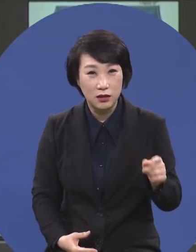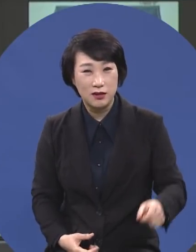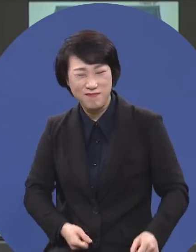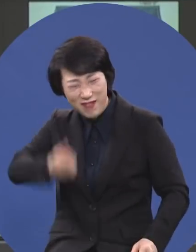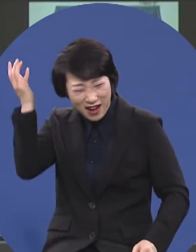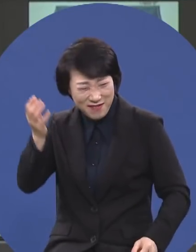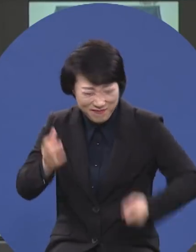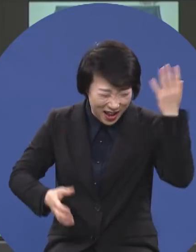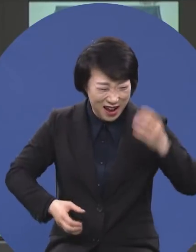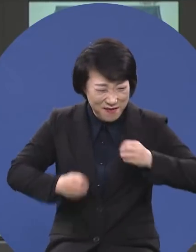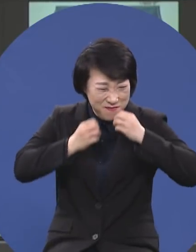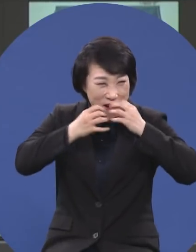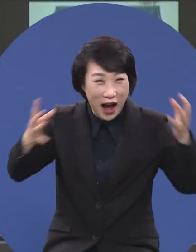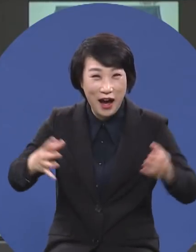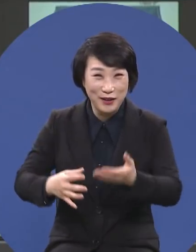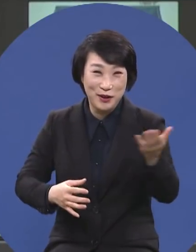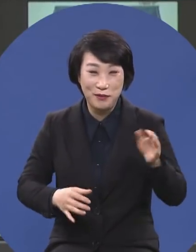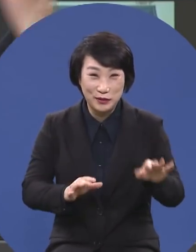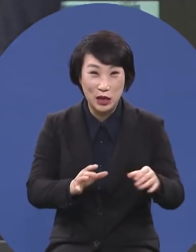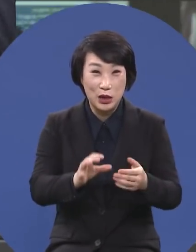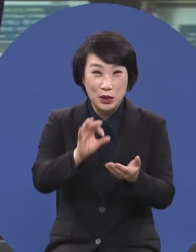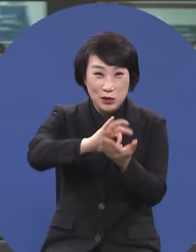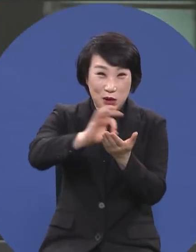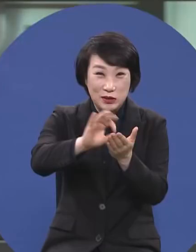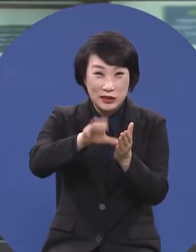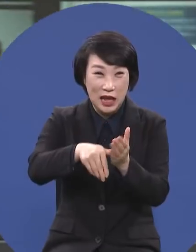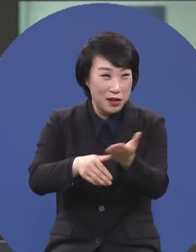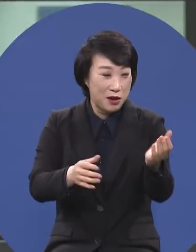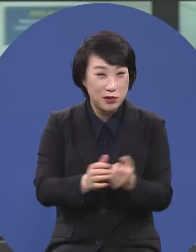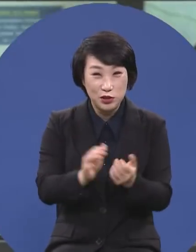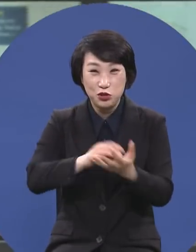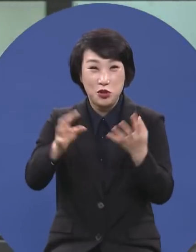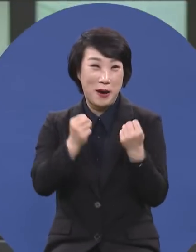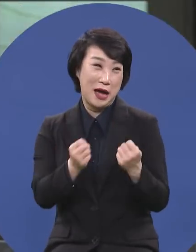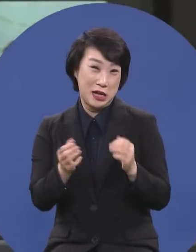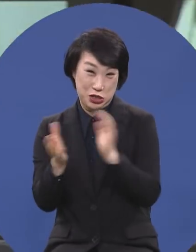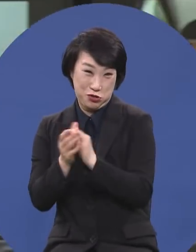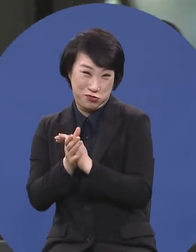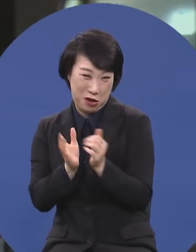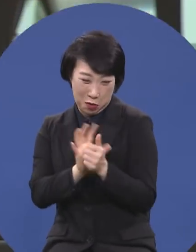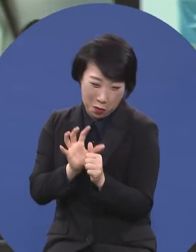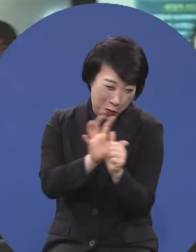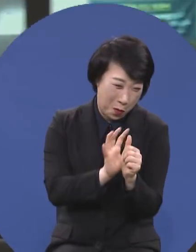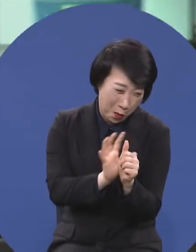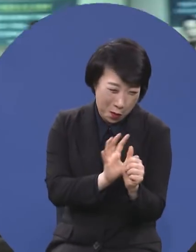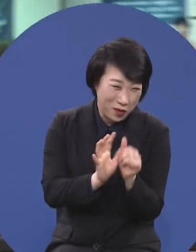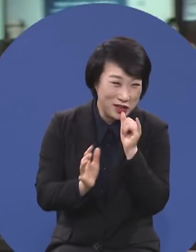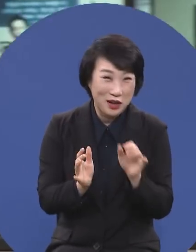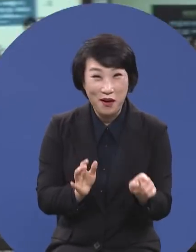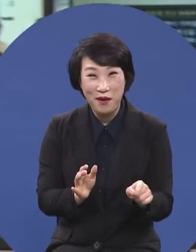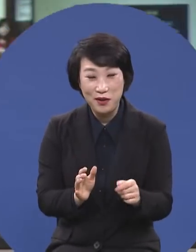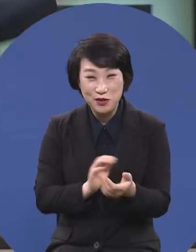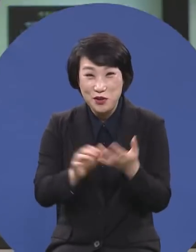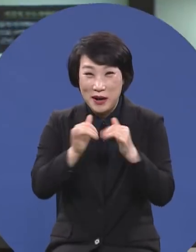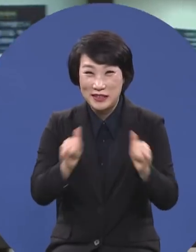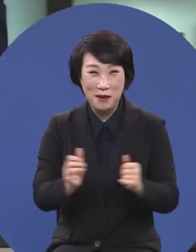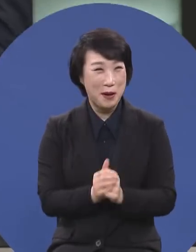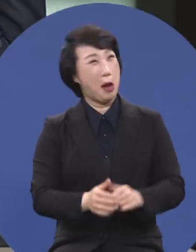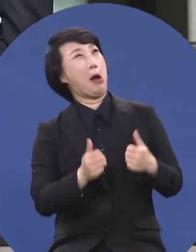낭비합니다. 근데 돈 쓸 때는 많은 친구가 있고, 돈 쓸 때는 수많은